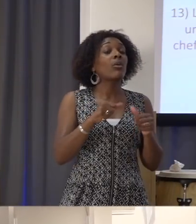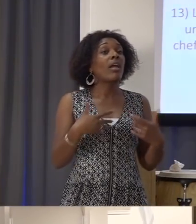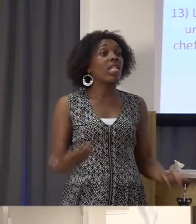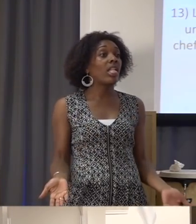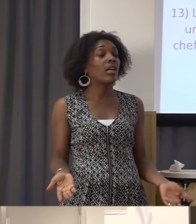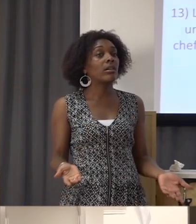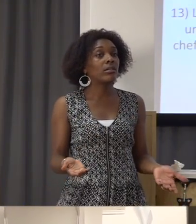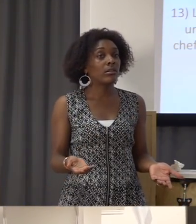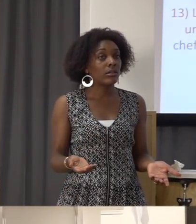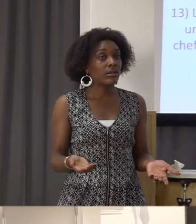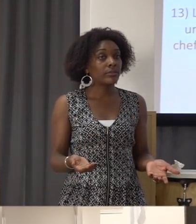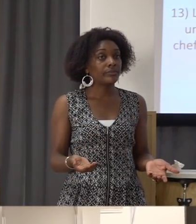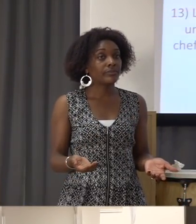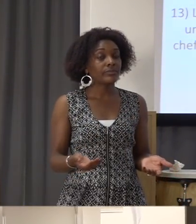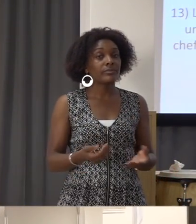Alléluia.